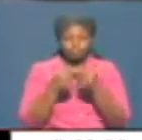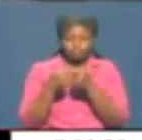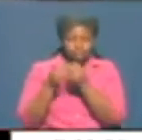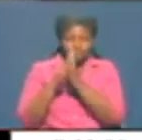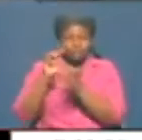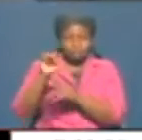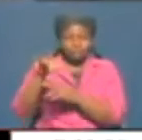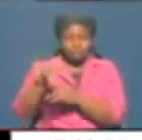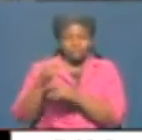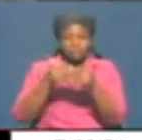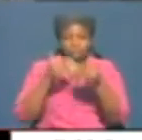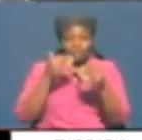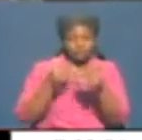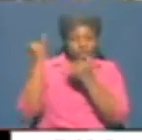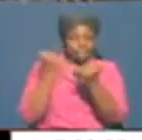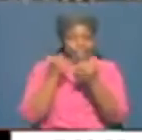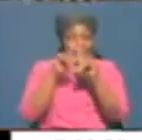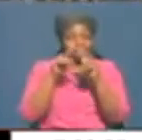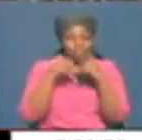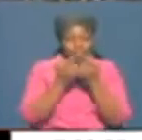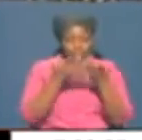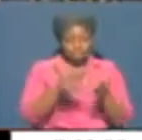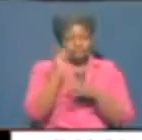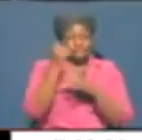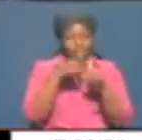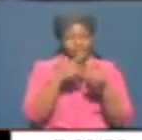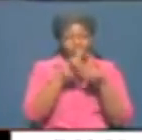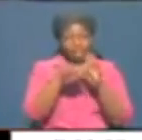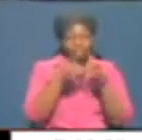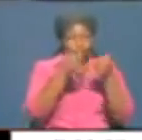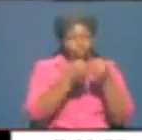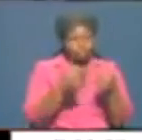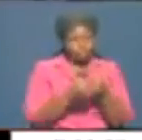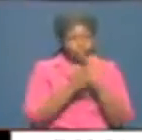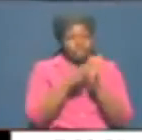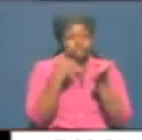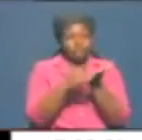kuialika timu hiyo humu nchini, kisha ichuane na Uganda na Rwanda katika mechi za marudiano.